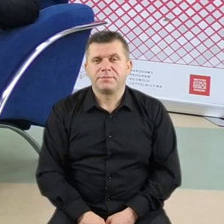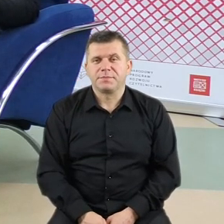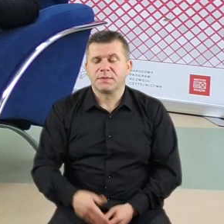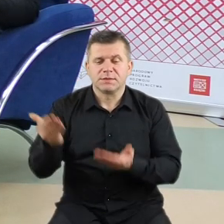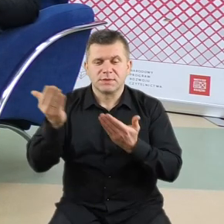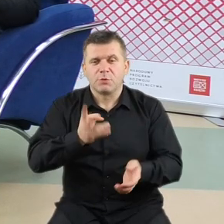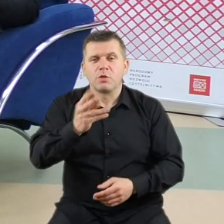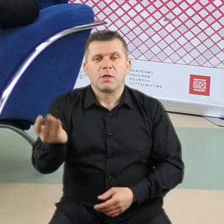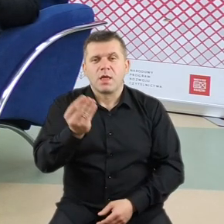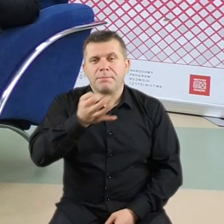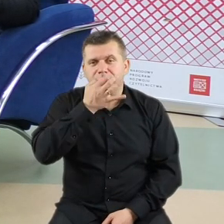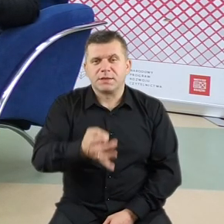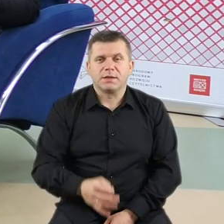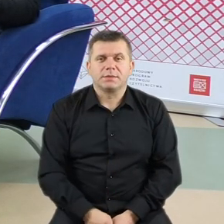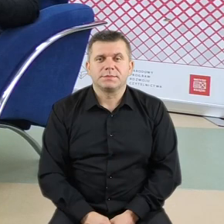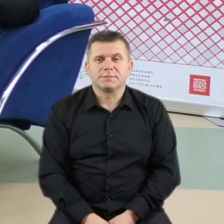Zapraszamy, ktoś jeszcze?